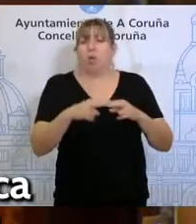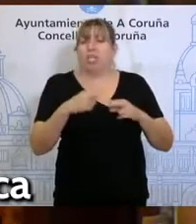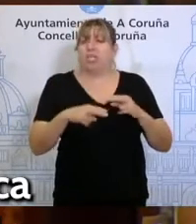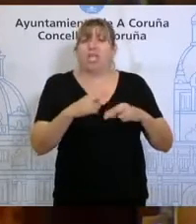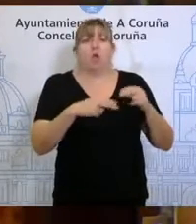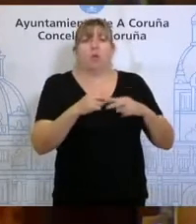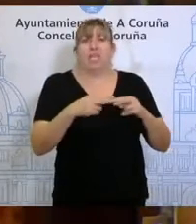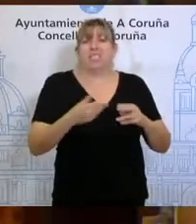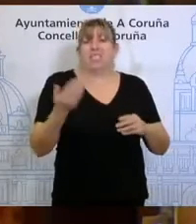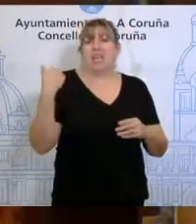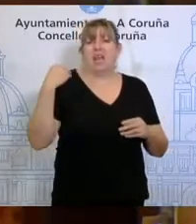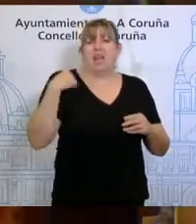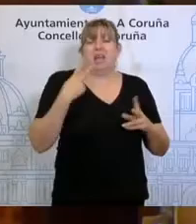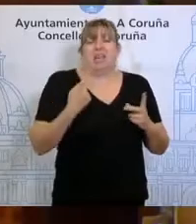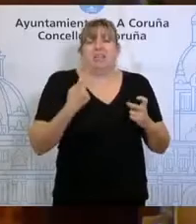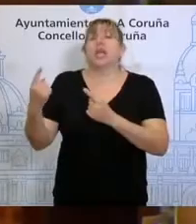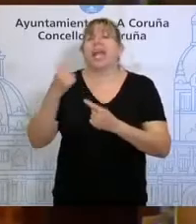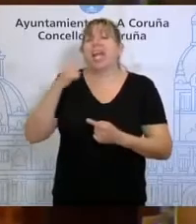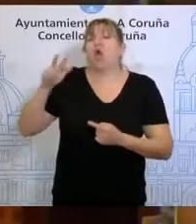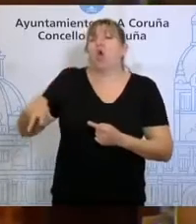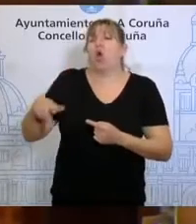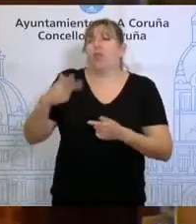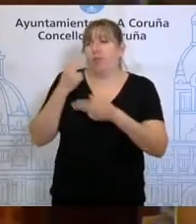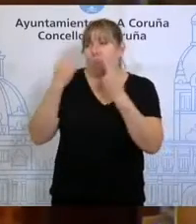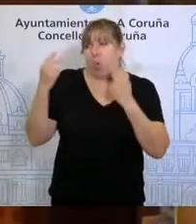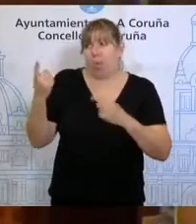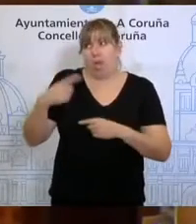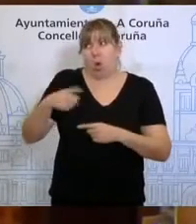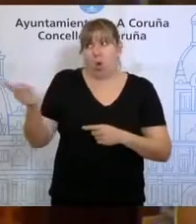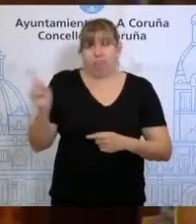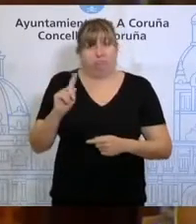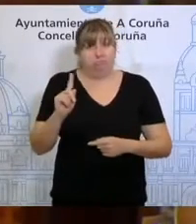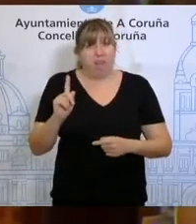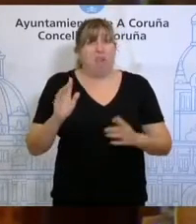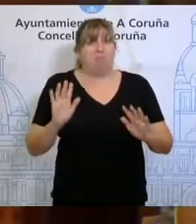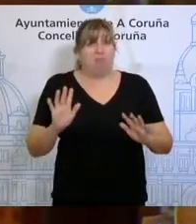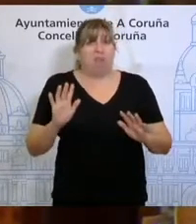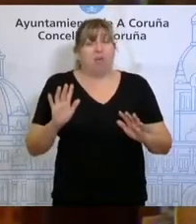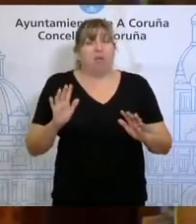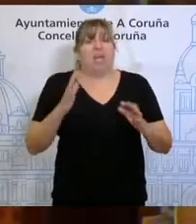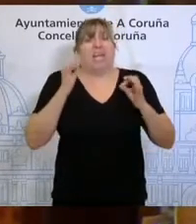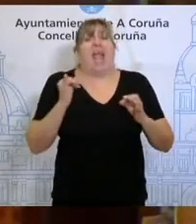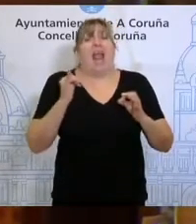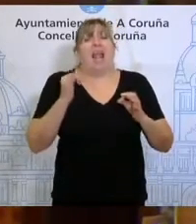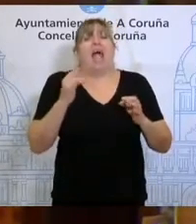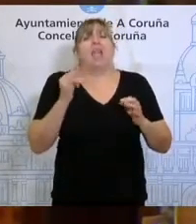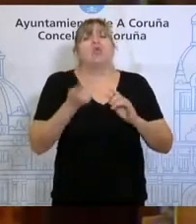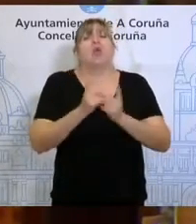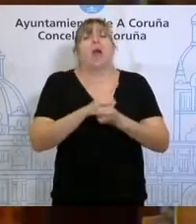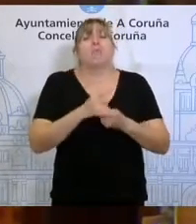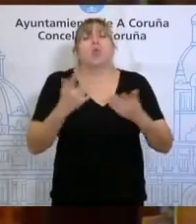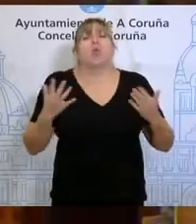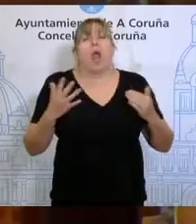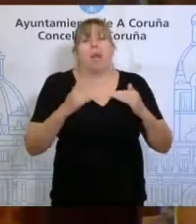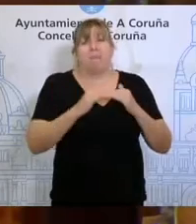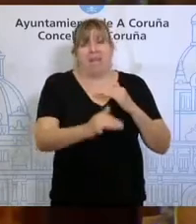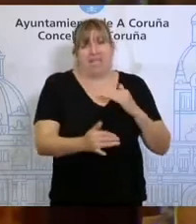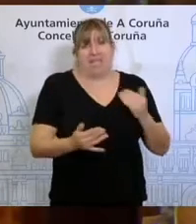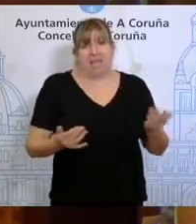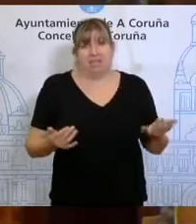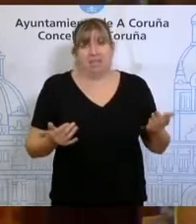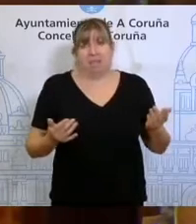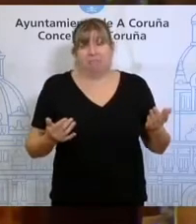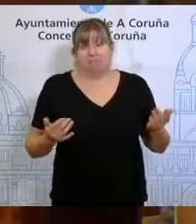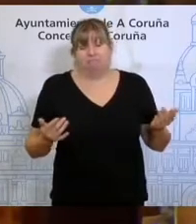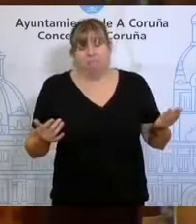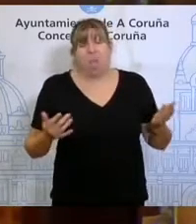do pasado. E nesas luces hai unha constante, que é a Marea Atlántica. Sexa a herdanza da Marea Atlántica,